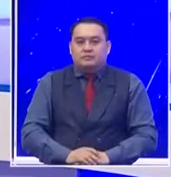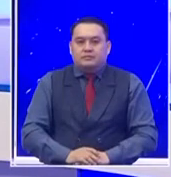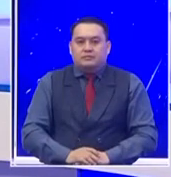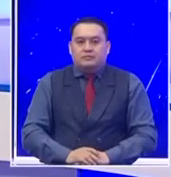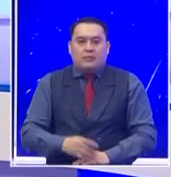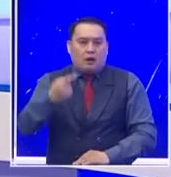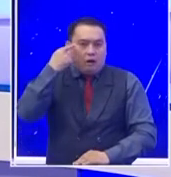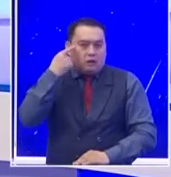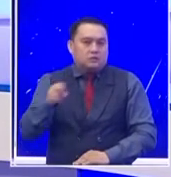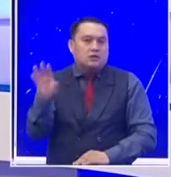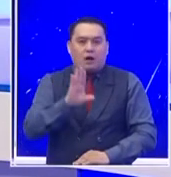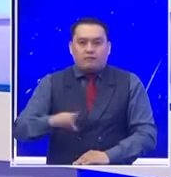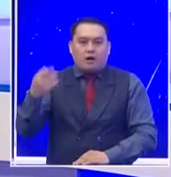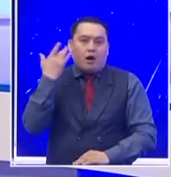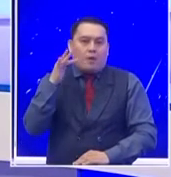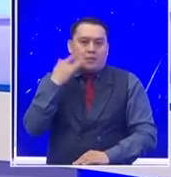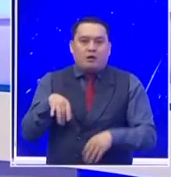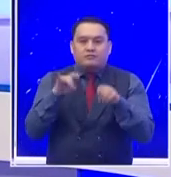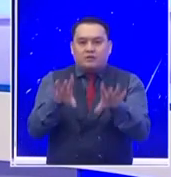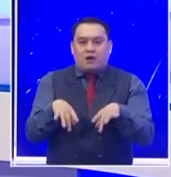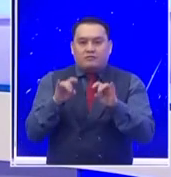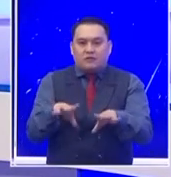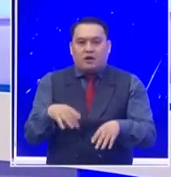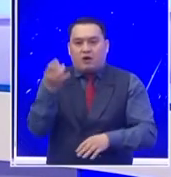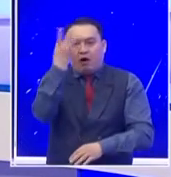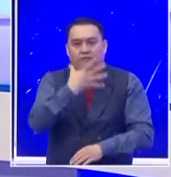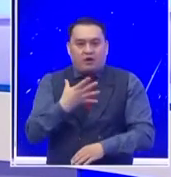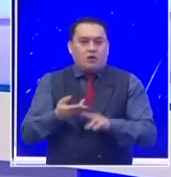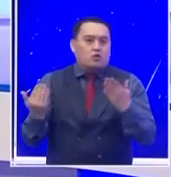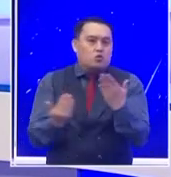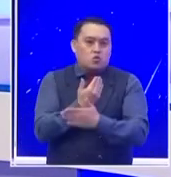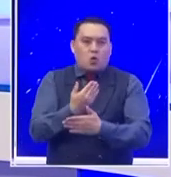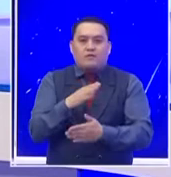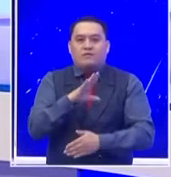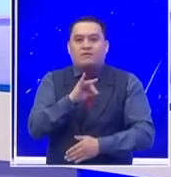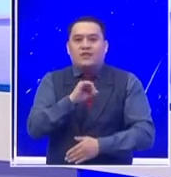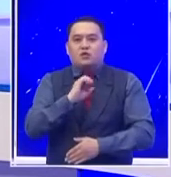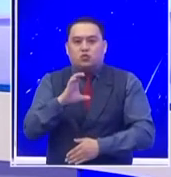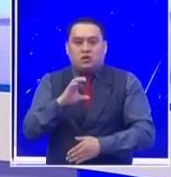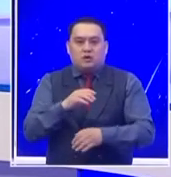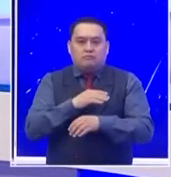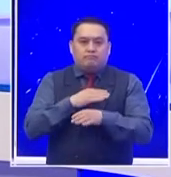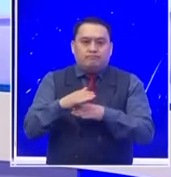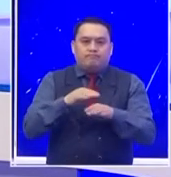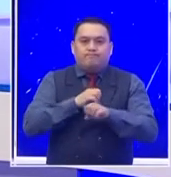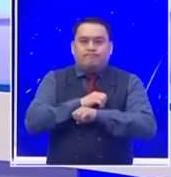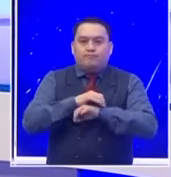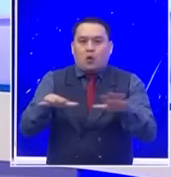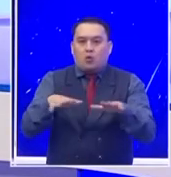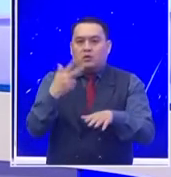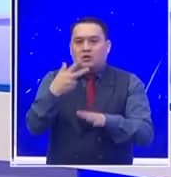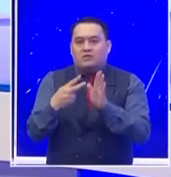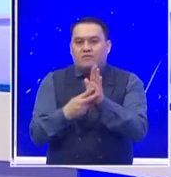азия европа америка австралия африка новый коронавирус расползается по частям света в 38 странах